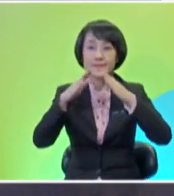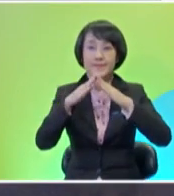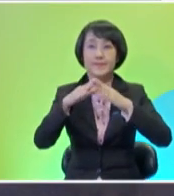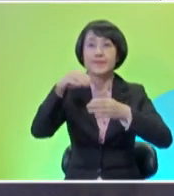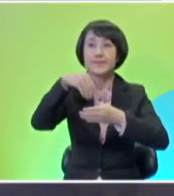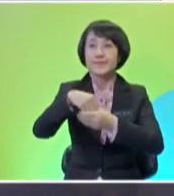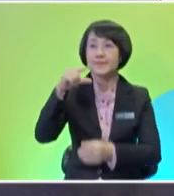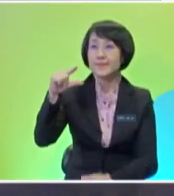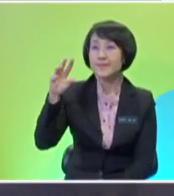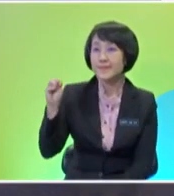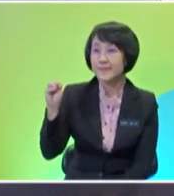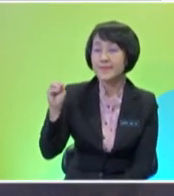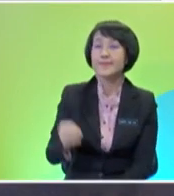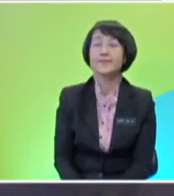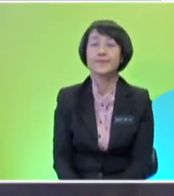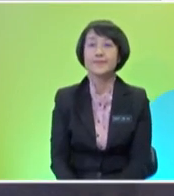studio